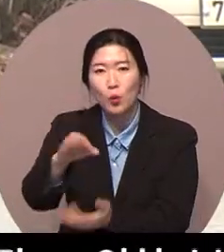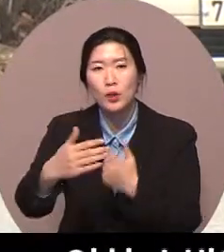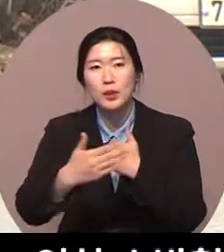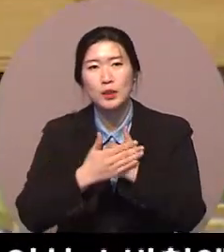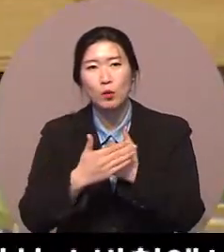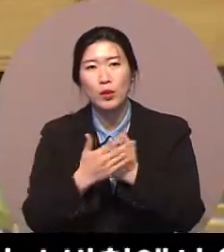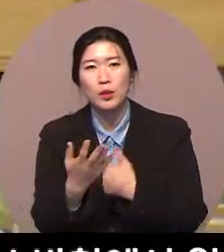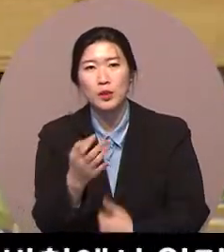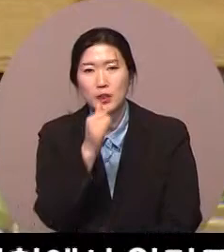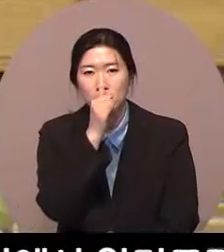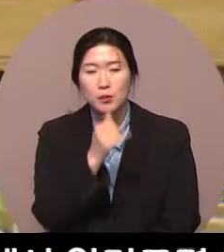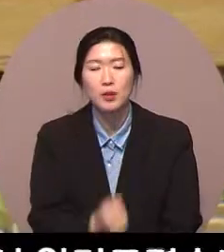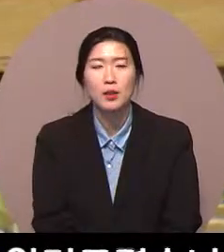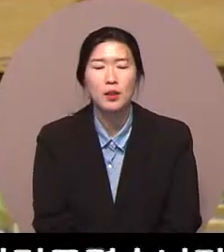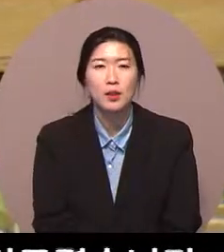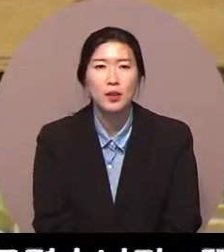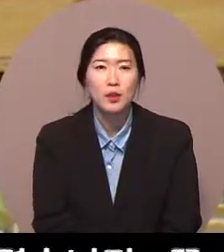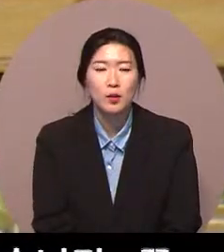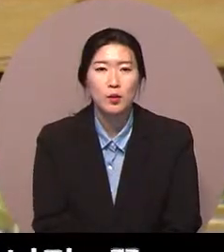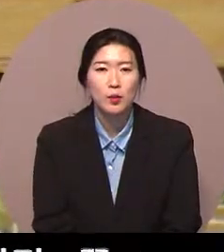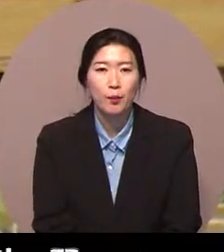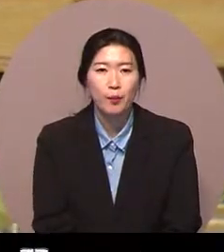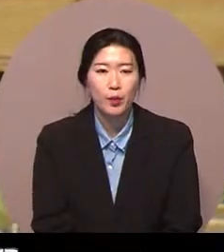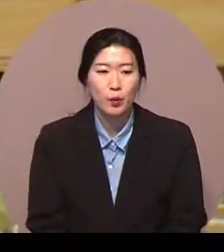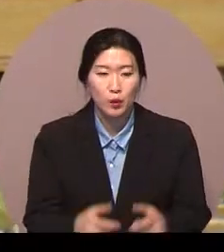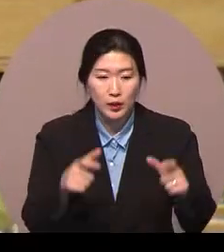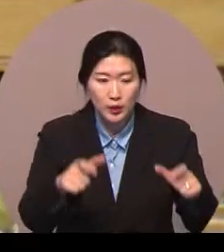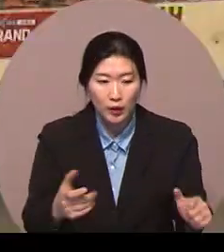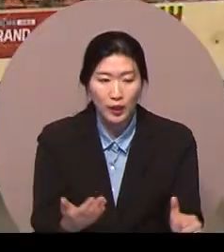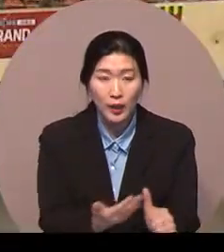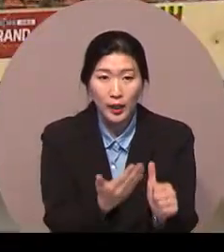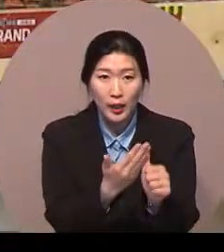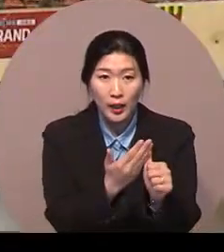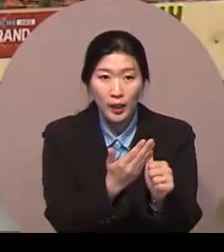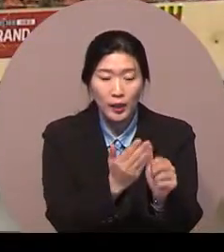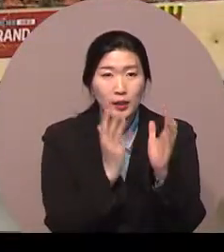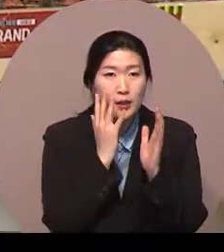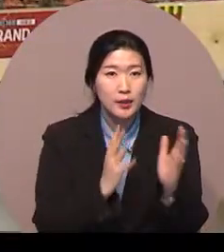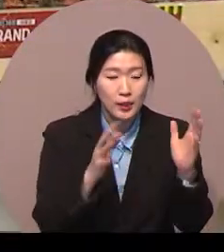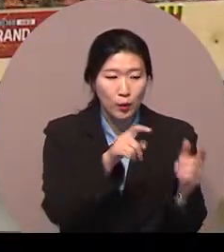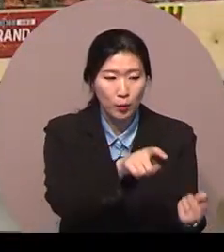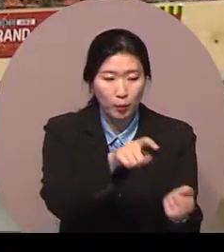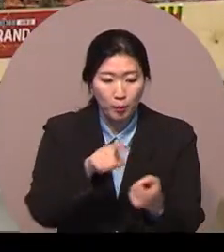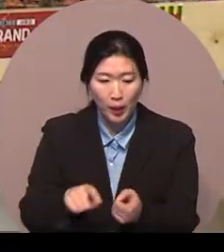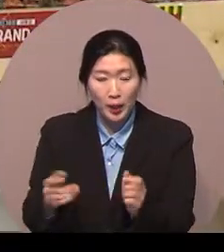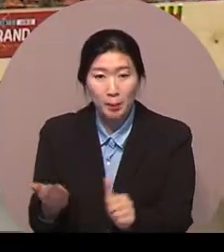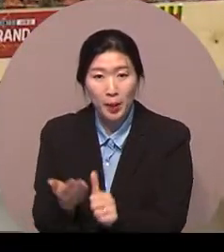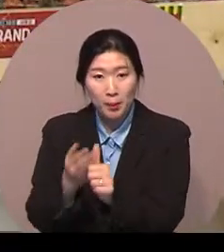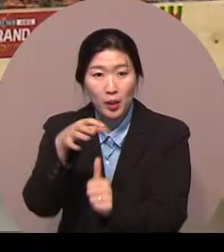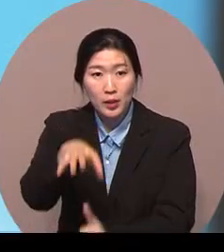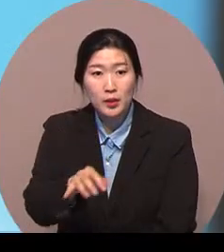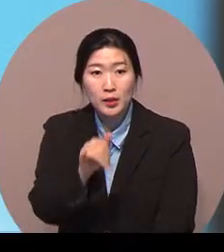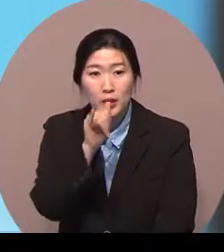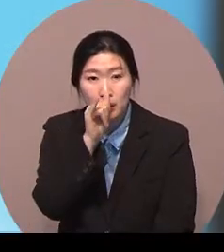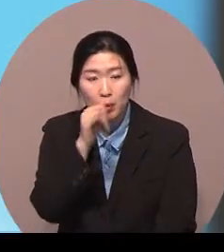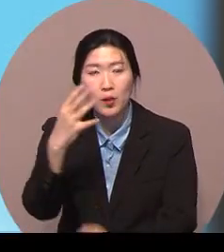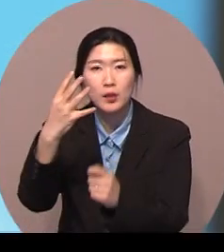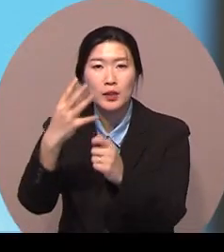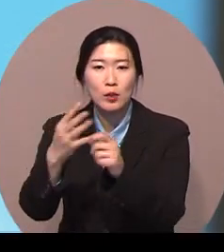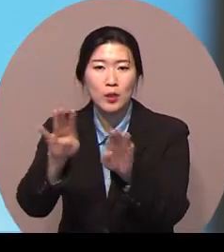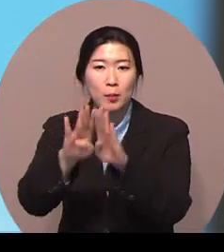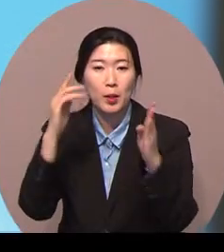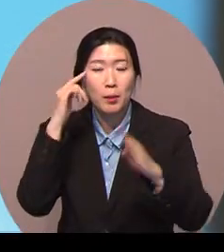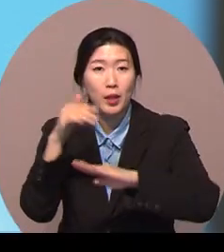됐습니다. 지역 농산물을 판매하는 싱싱장터는 4호점이 상반기 소담동에 문을 열고,